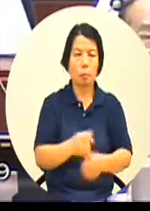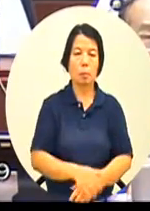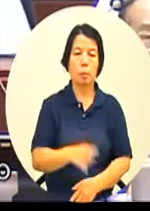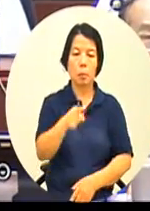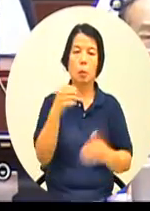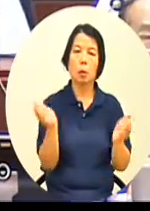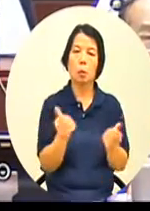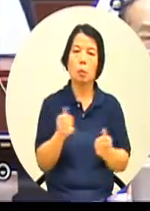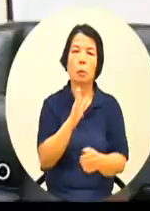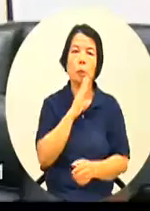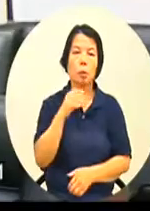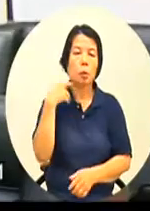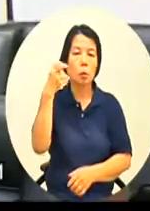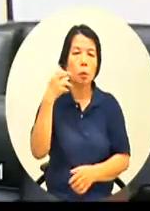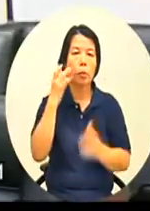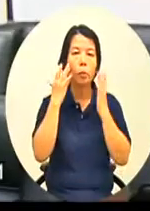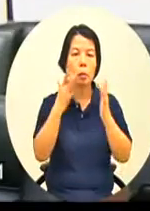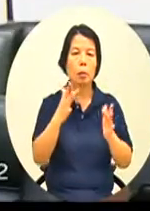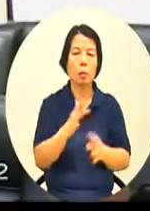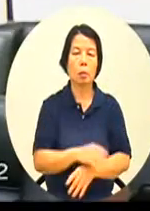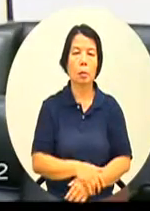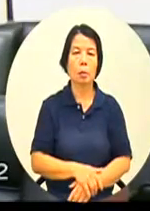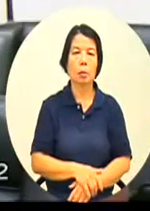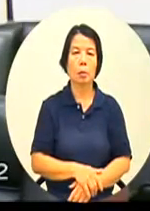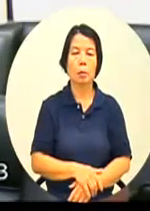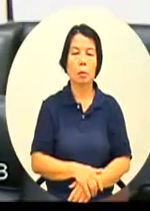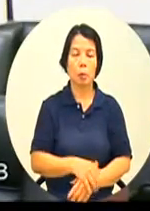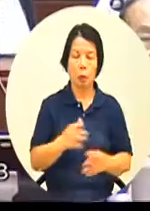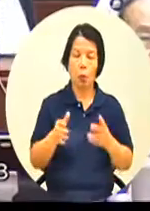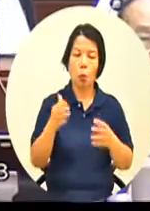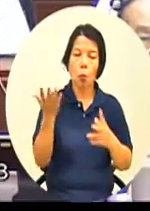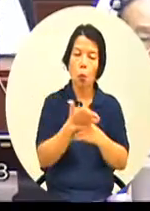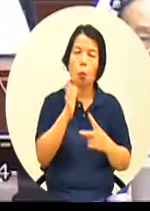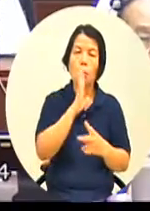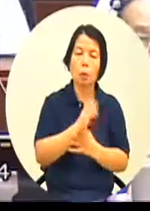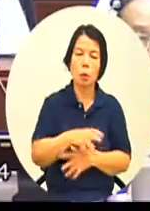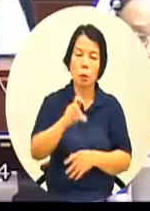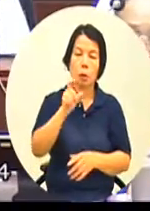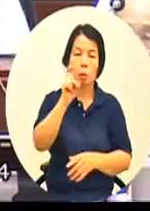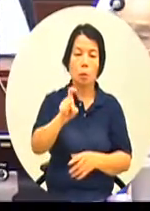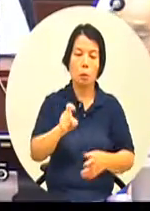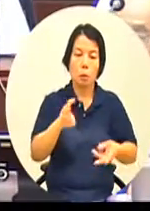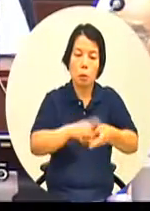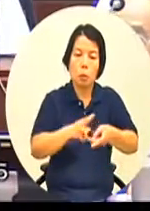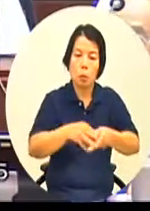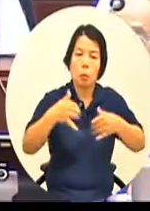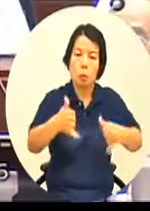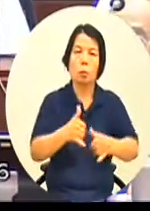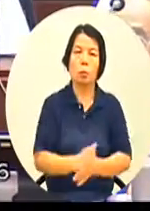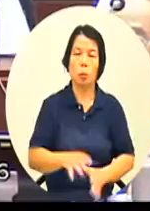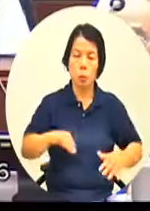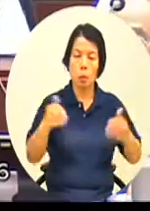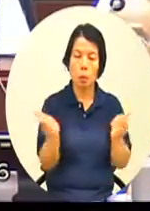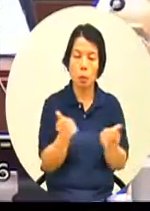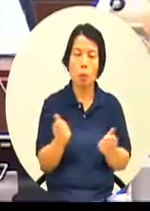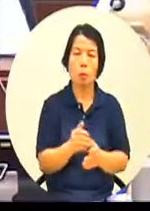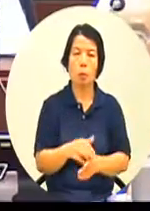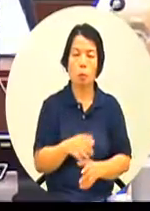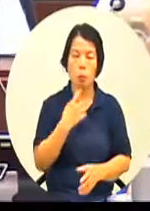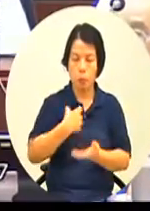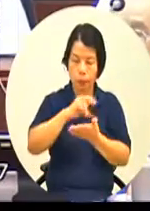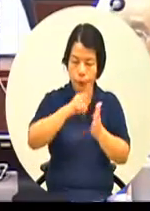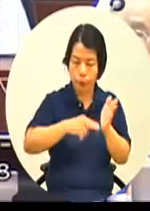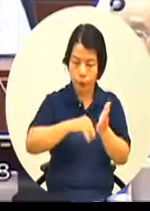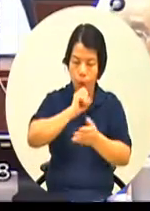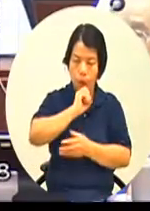题是果菜市场还是打通石泉路？ 我的问题哈，我可以念给这议员嘛哈，